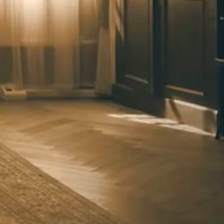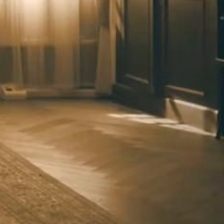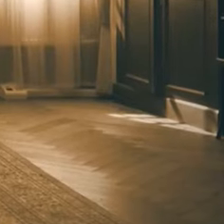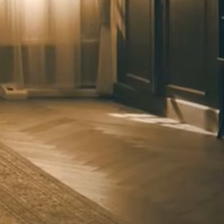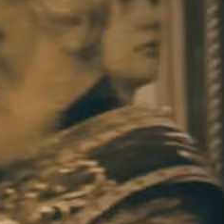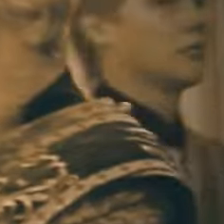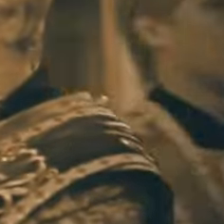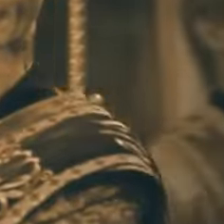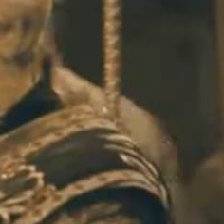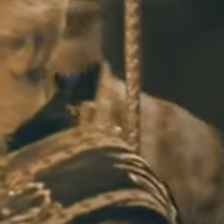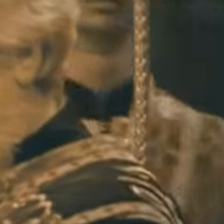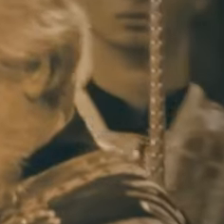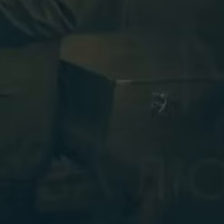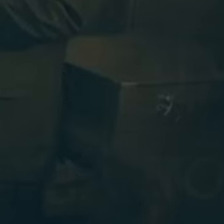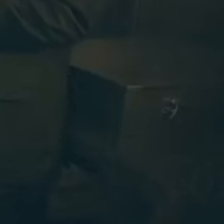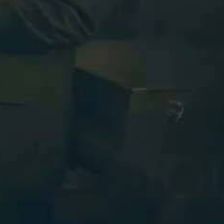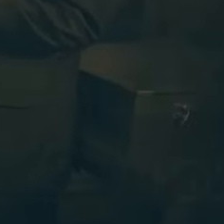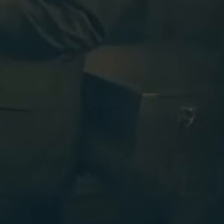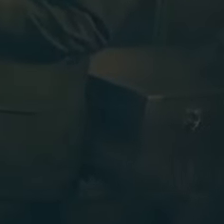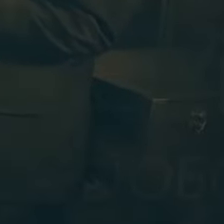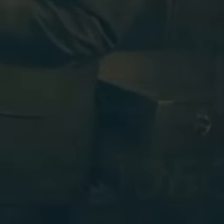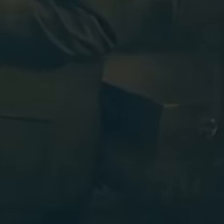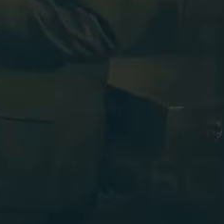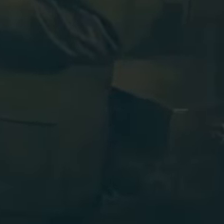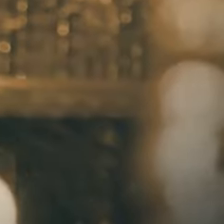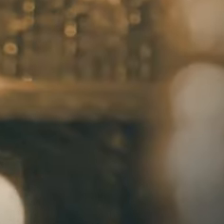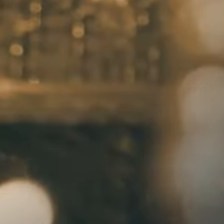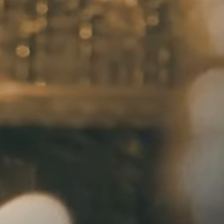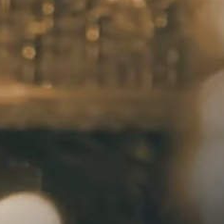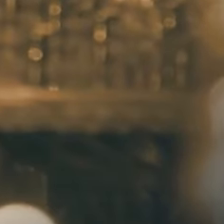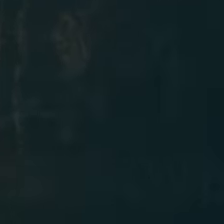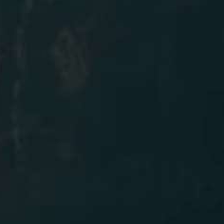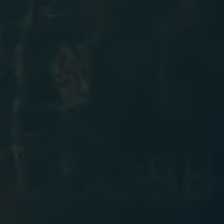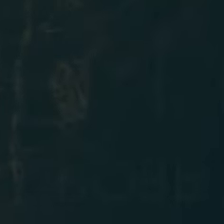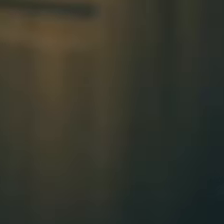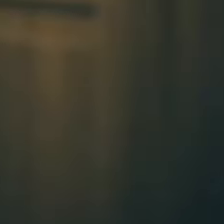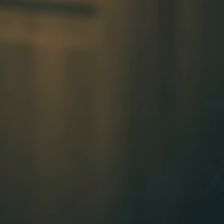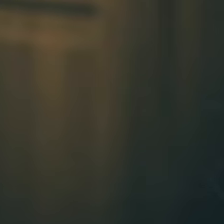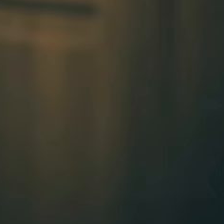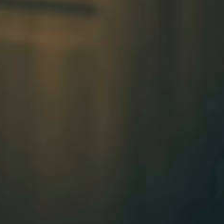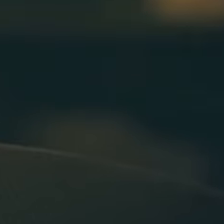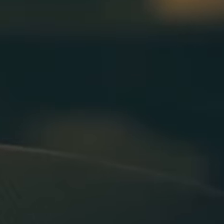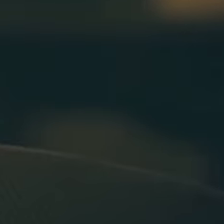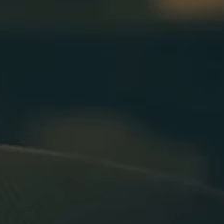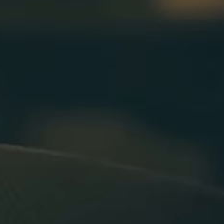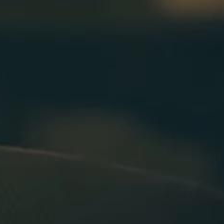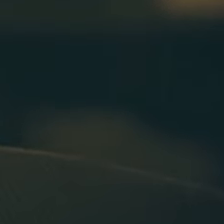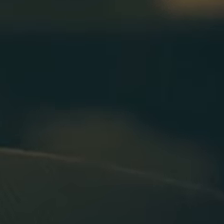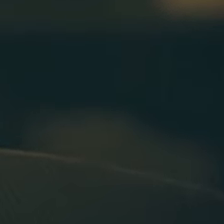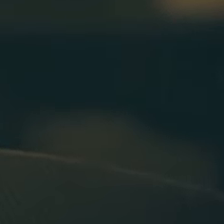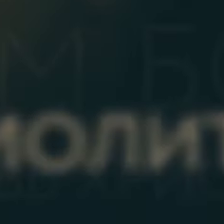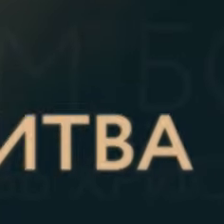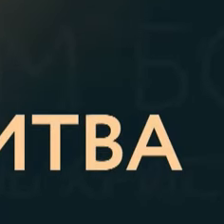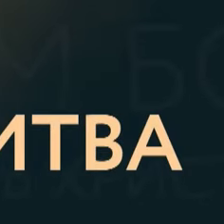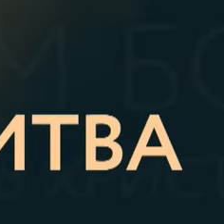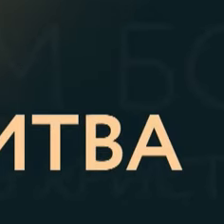Что там творится? Это Божественное Писание. Вот как человеку не запутаться в этом? Есть гнев злобы, есть гнев